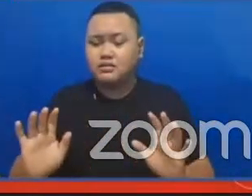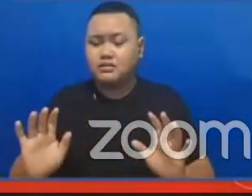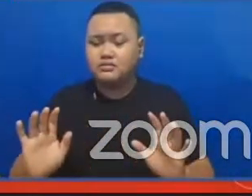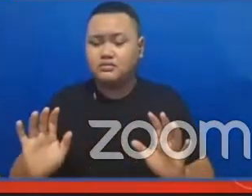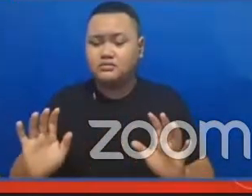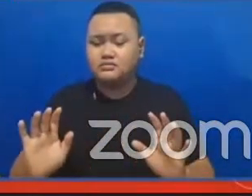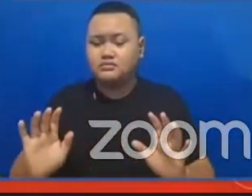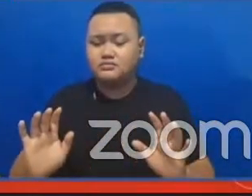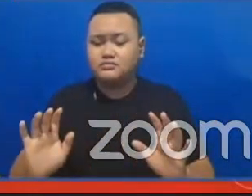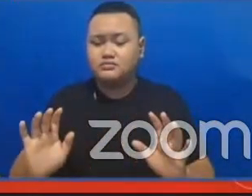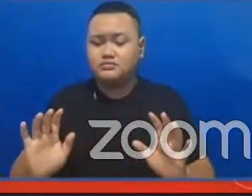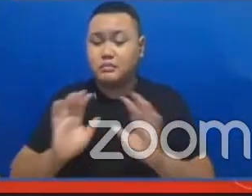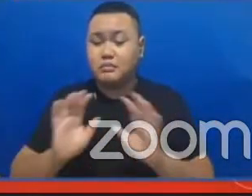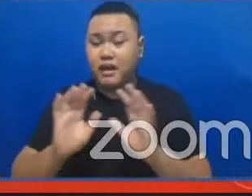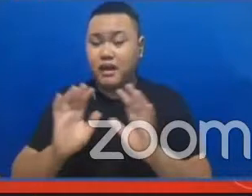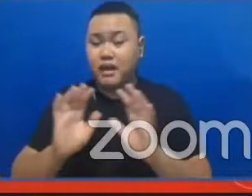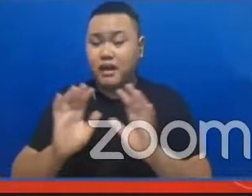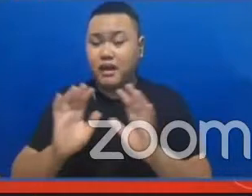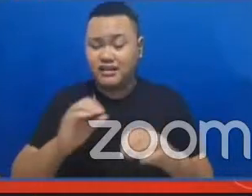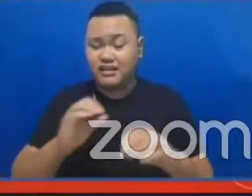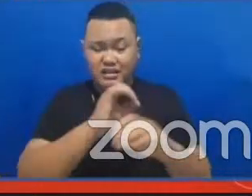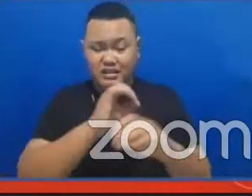virtual lab yang belum dikembangkan